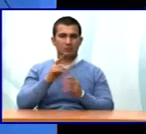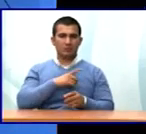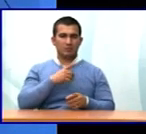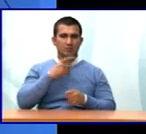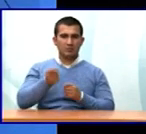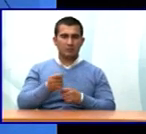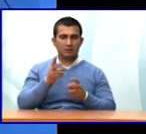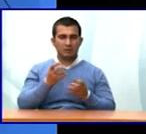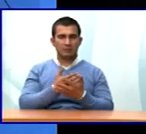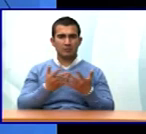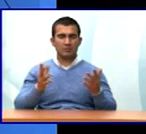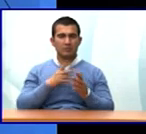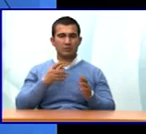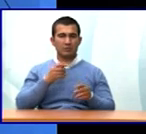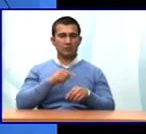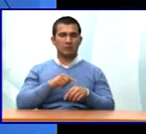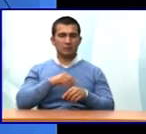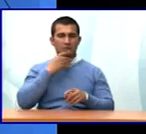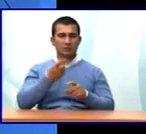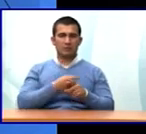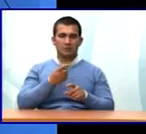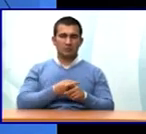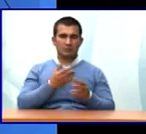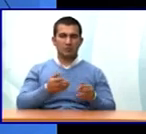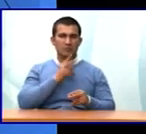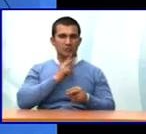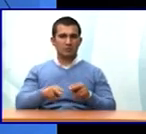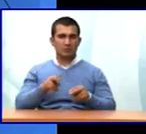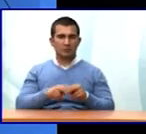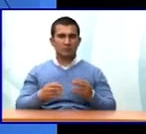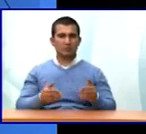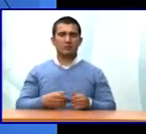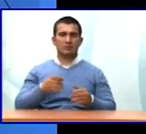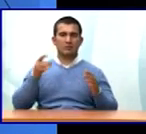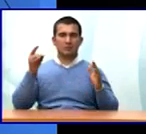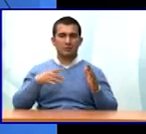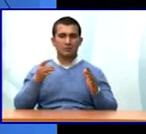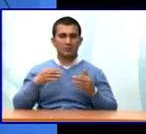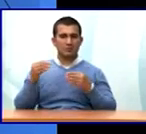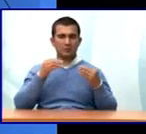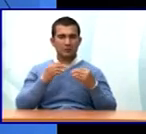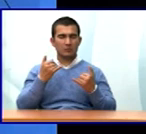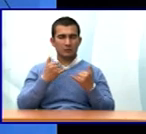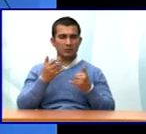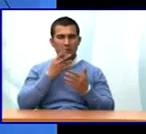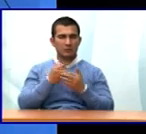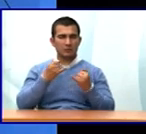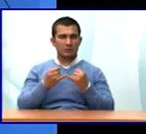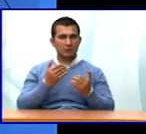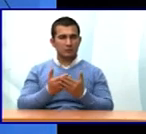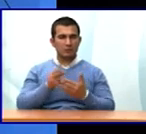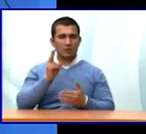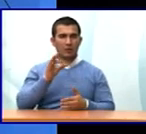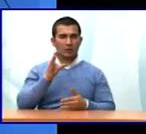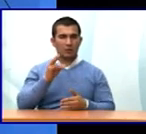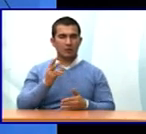polizikinlariga ko'proq ta'sir qiladi. Kartoshkada, sabzida, qovun tarvuz mahsulotlarida buni